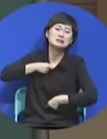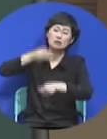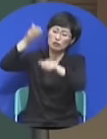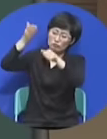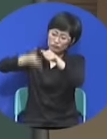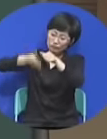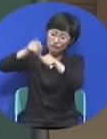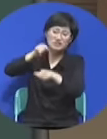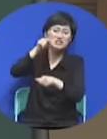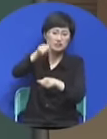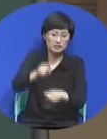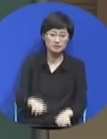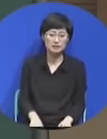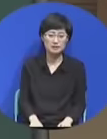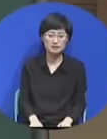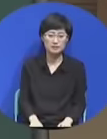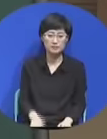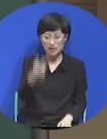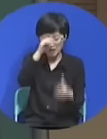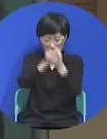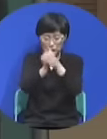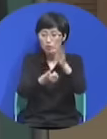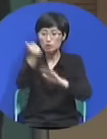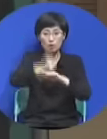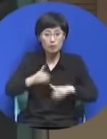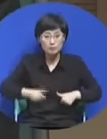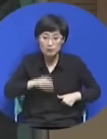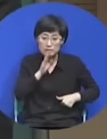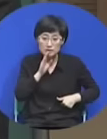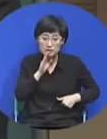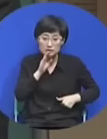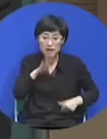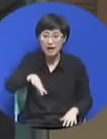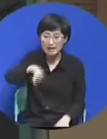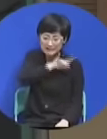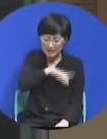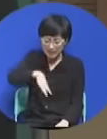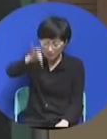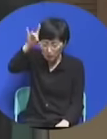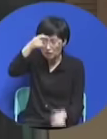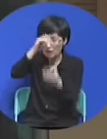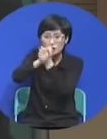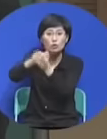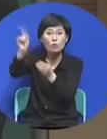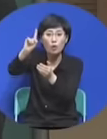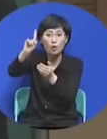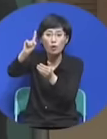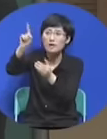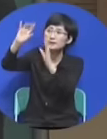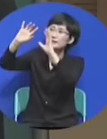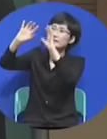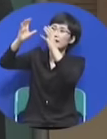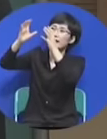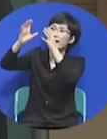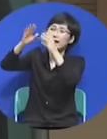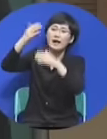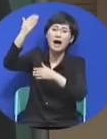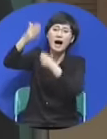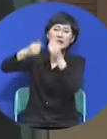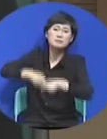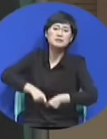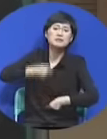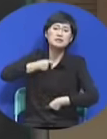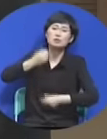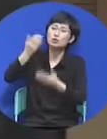你们要先求他的国，神的国和神的义。 여러분 기도에 성공해야 되는데 바꿔야 돼요. 너희는 먼저 그의 나라 회의를 구하라. 그리하면 모든 것을 너희에게 더하여